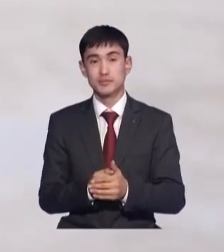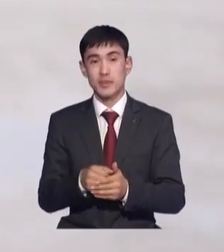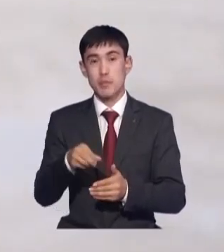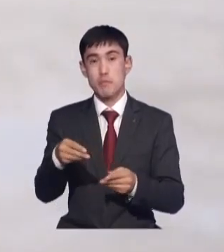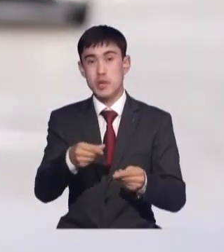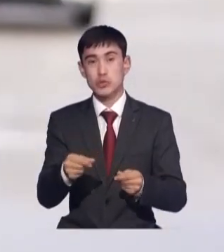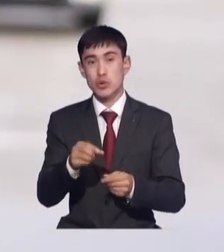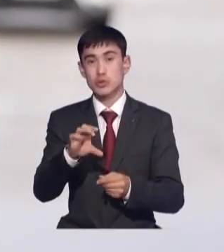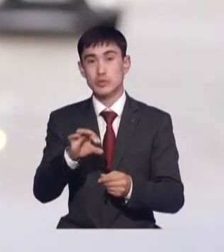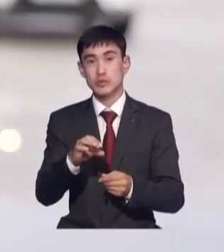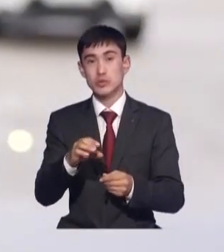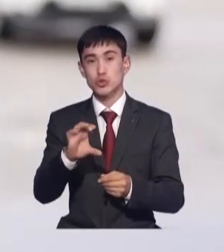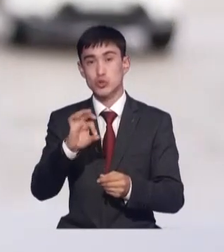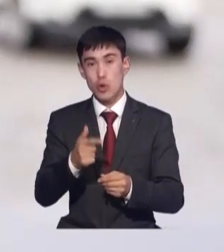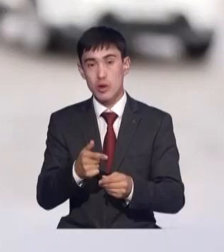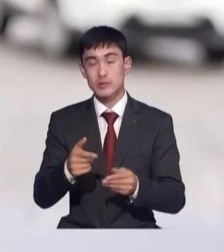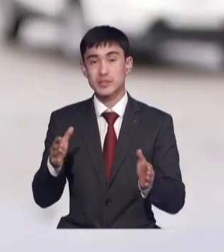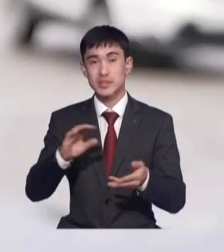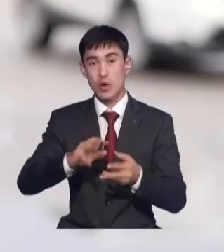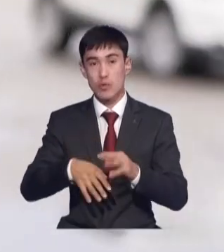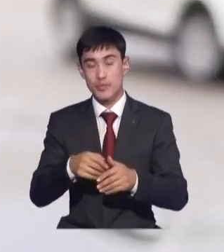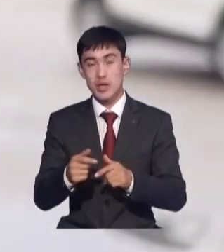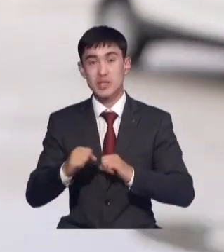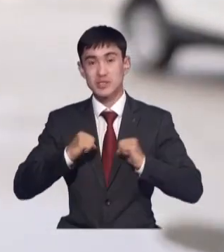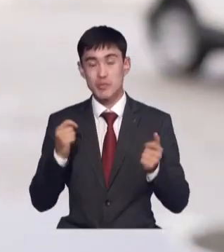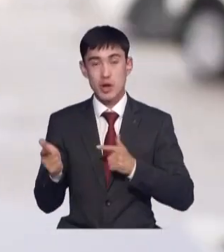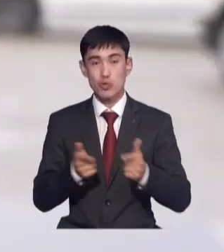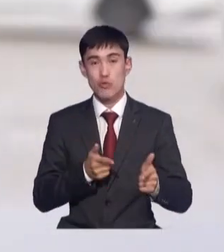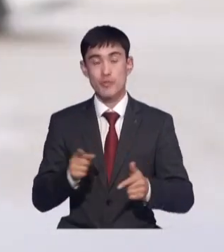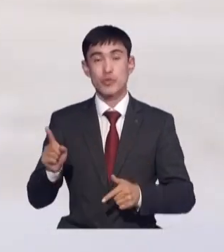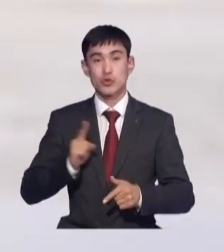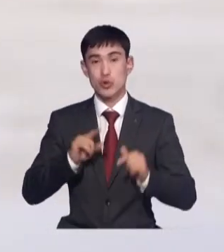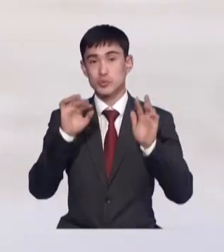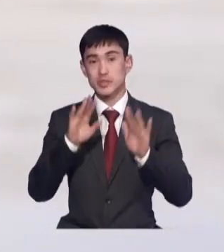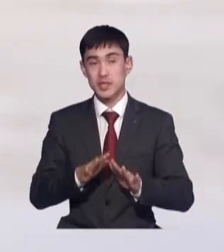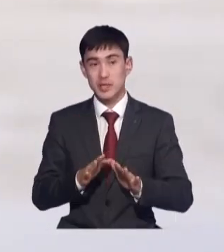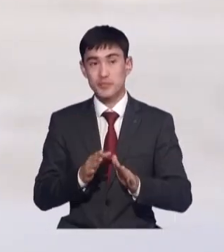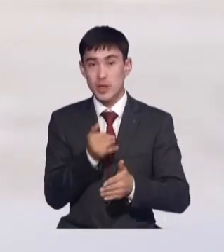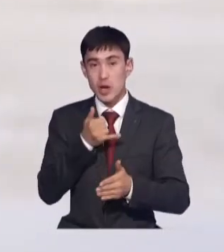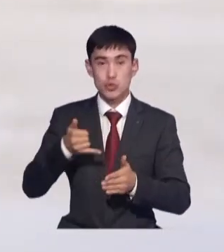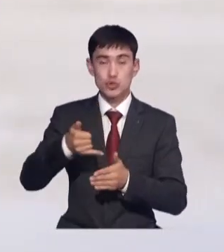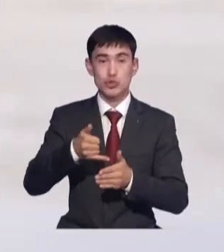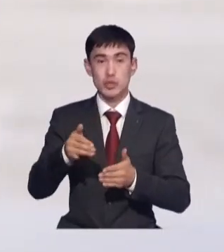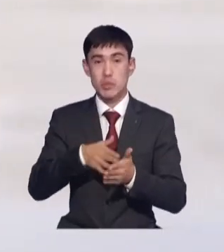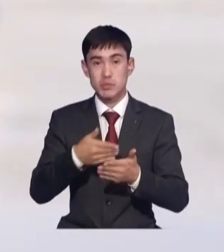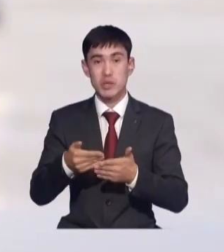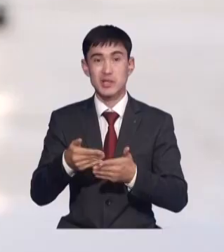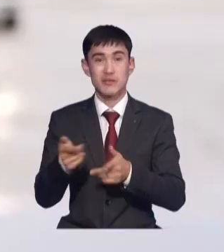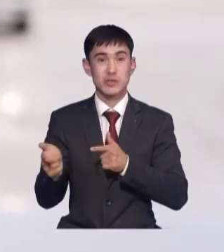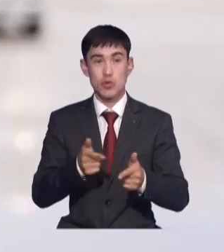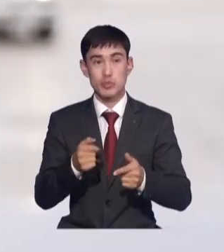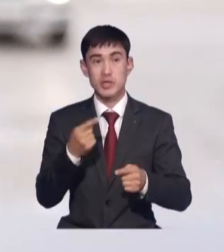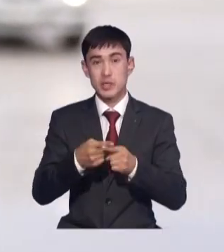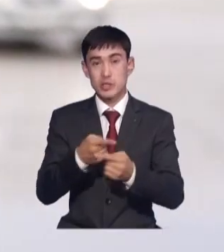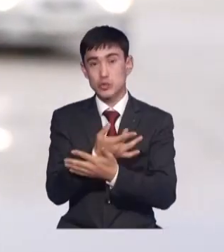песко-соляной смеси. К зиме готовы, ждем снега, горюче-смазочные материалы все закуплены, шансовые инструменты